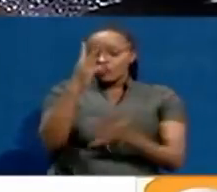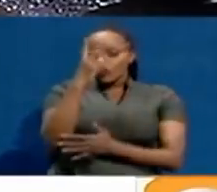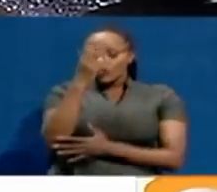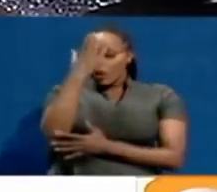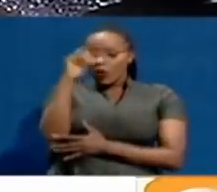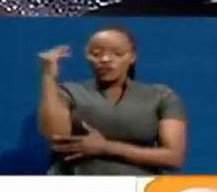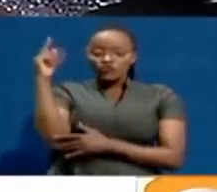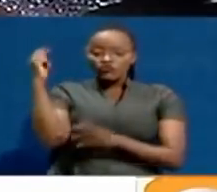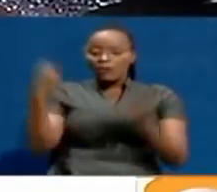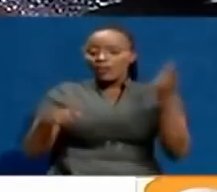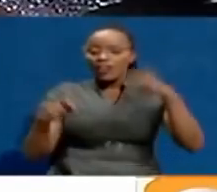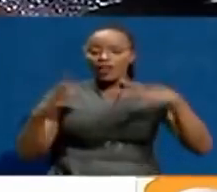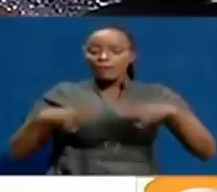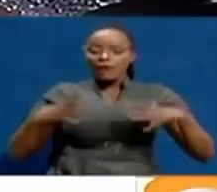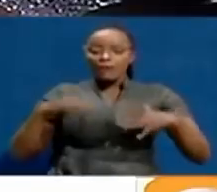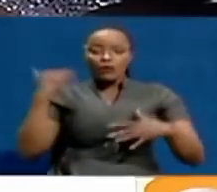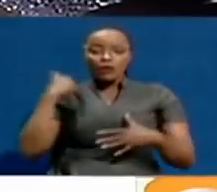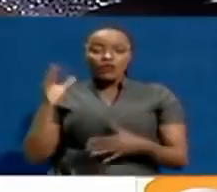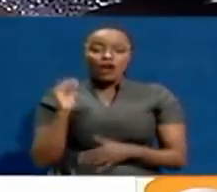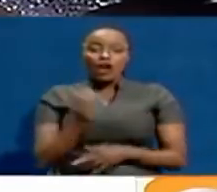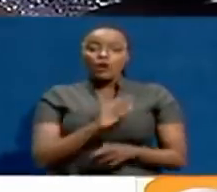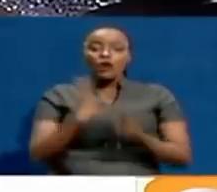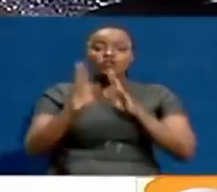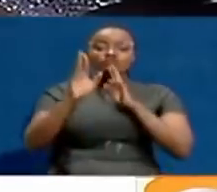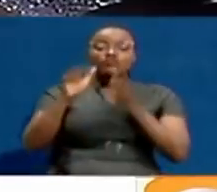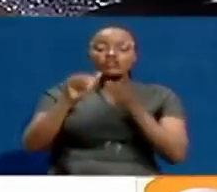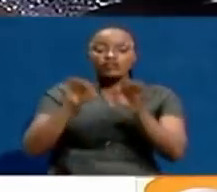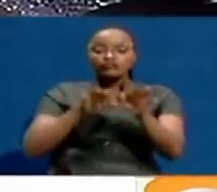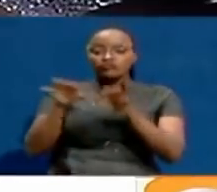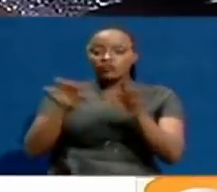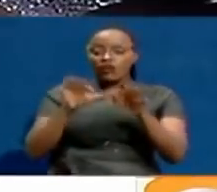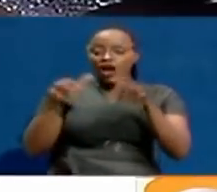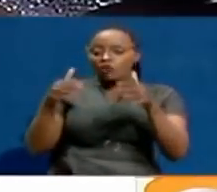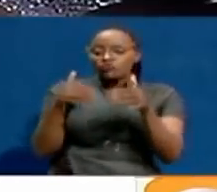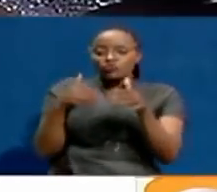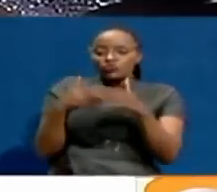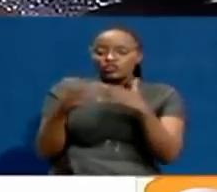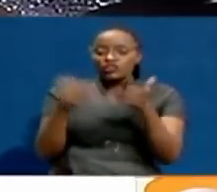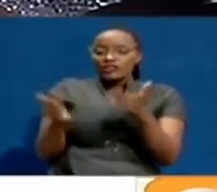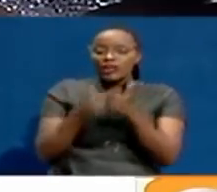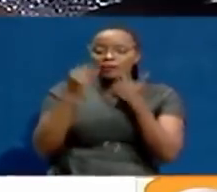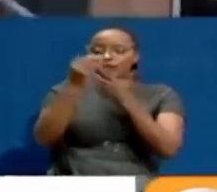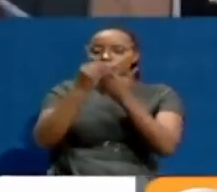ya kuhami makundi haramu. Hassan Mugambi anahadithia madhila ya Sonko.